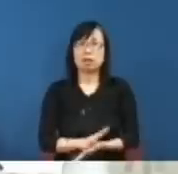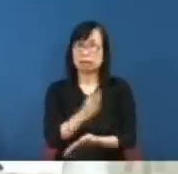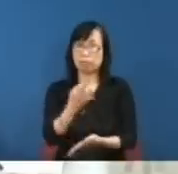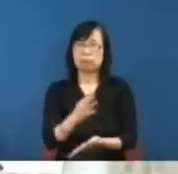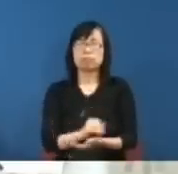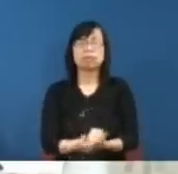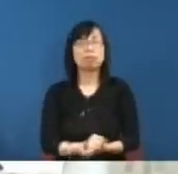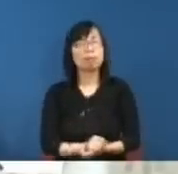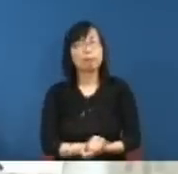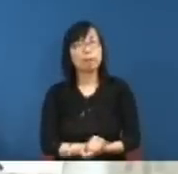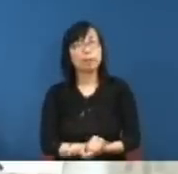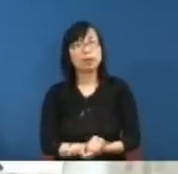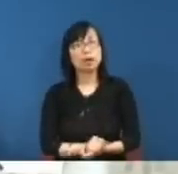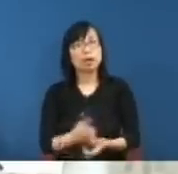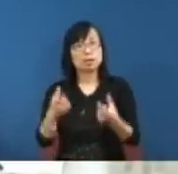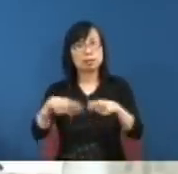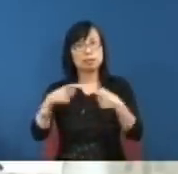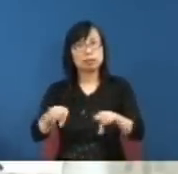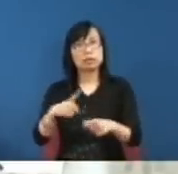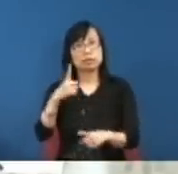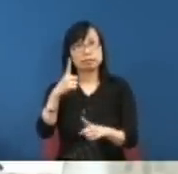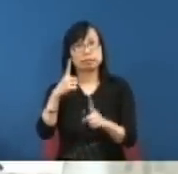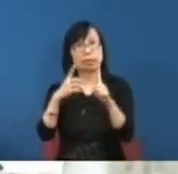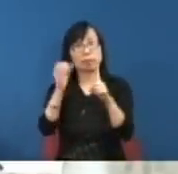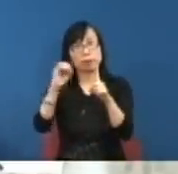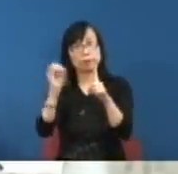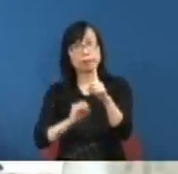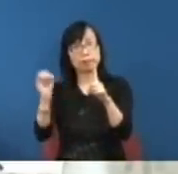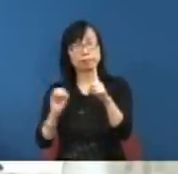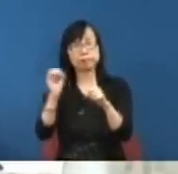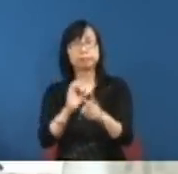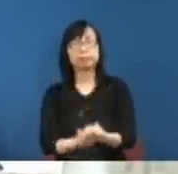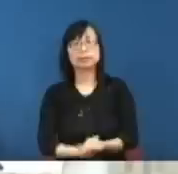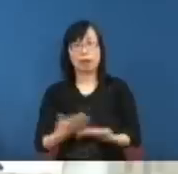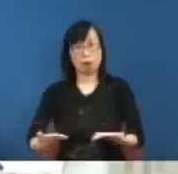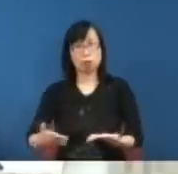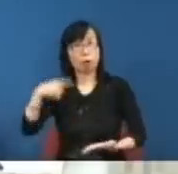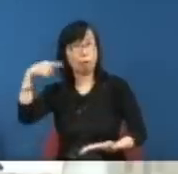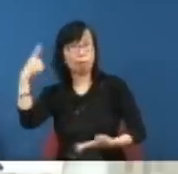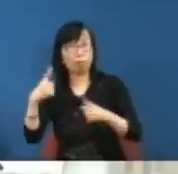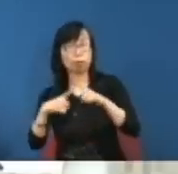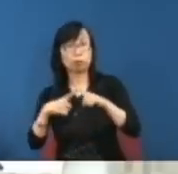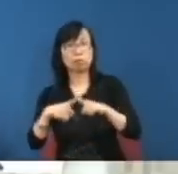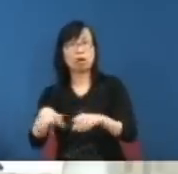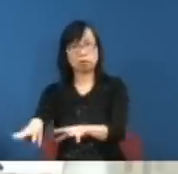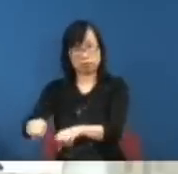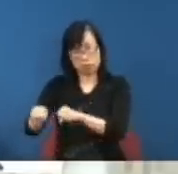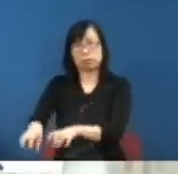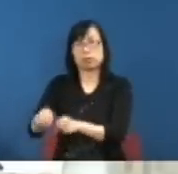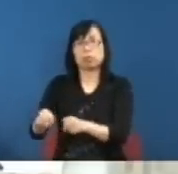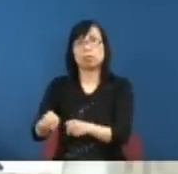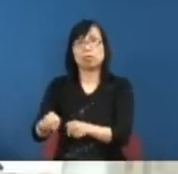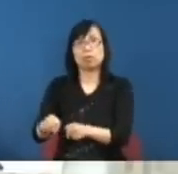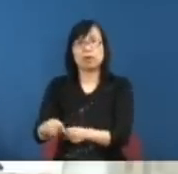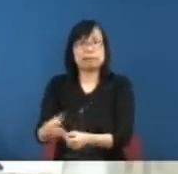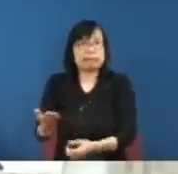血。呢、這個失業率10%，係咪啊？好啦，咁而家美國人就話：哦，夠就夠啦，受